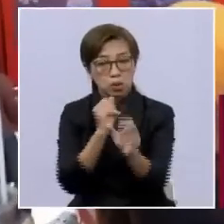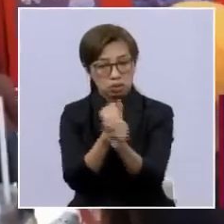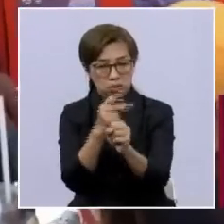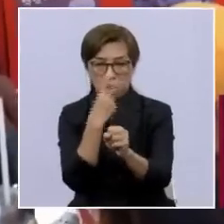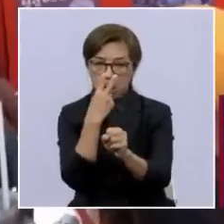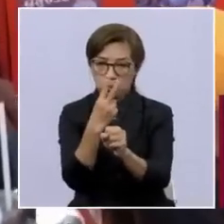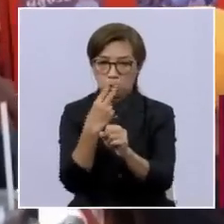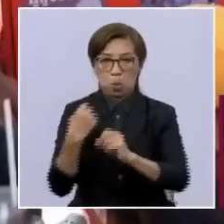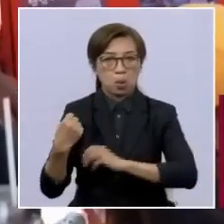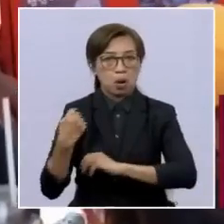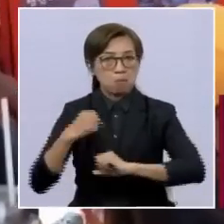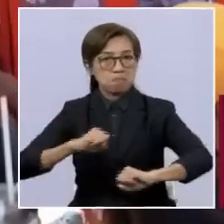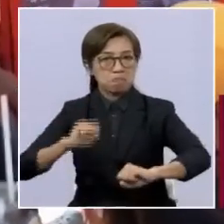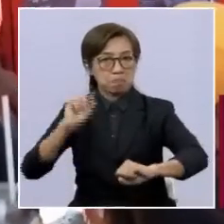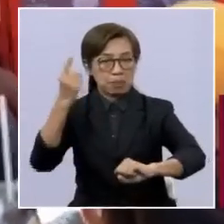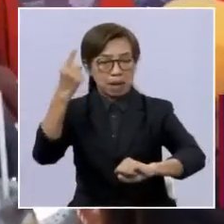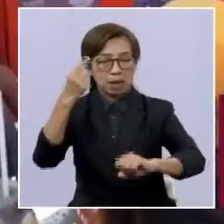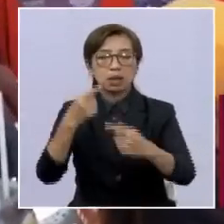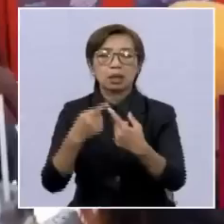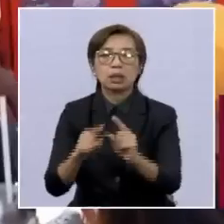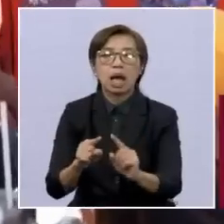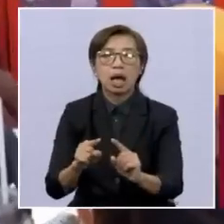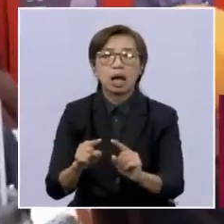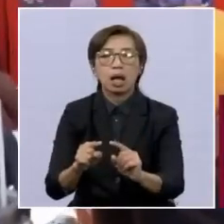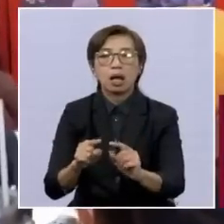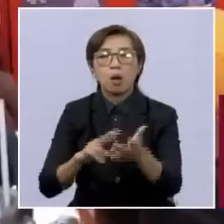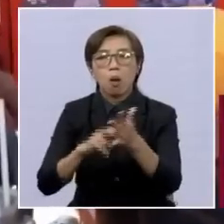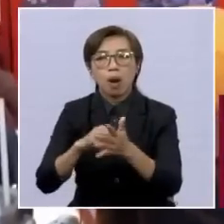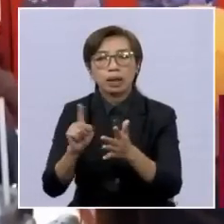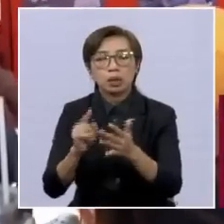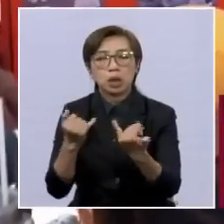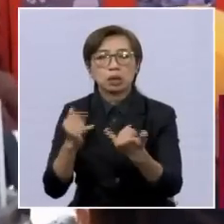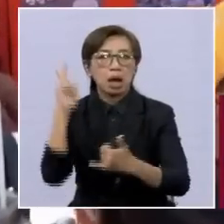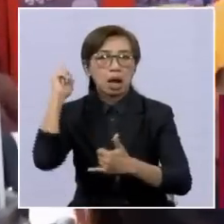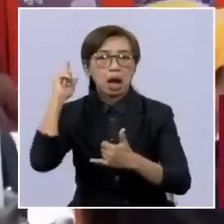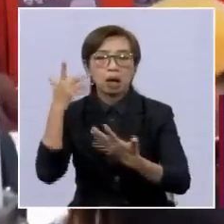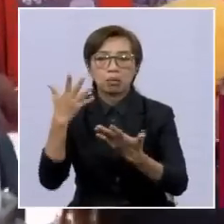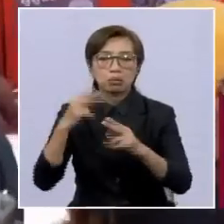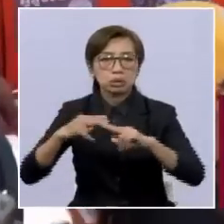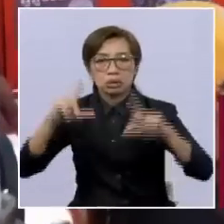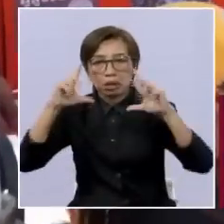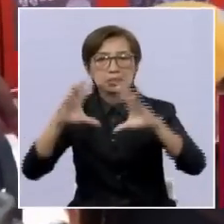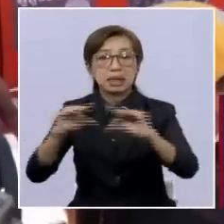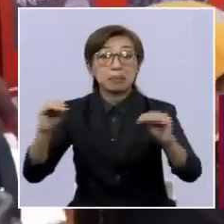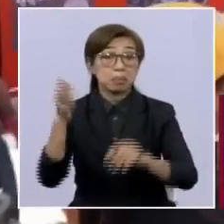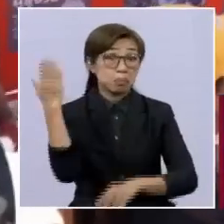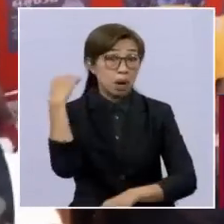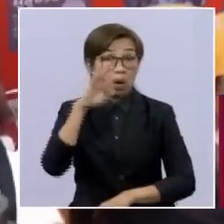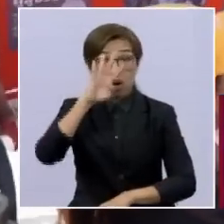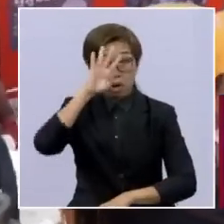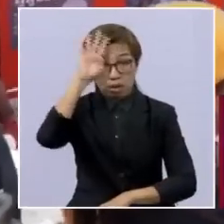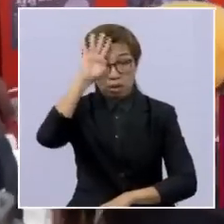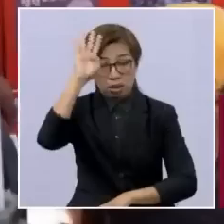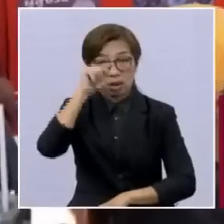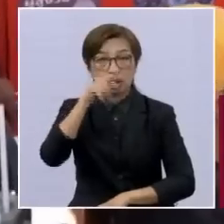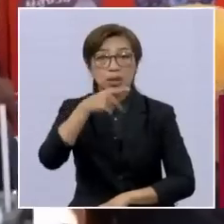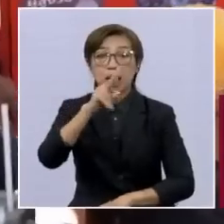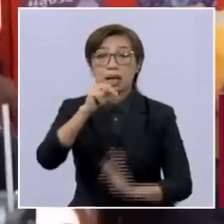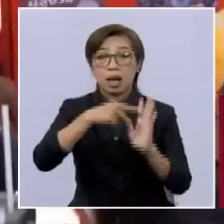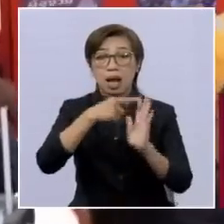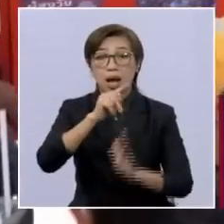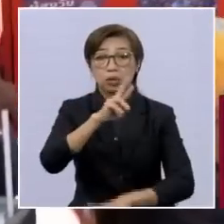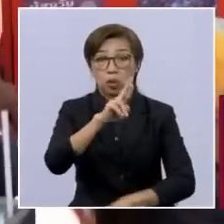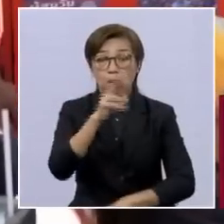ส่วนจุดอ่อนก็คือตอนนี้ไม่มีกระแสค่ะอย่างเช่นถ้าไปเทียบกับตอนกระแสของคุณธนาธรของพรรคอนาคตใหม่ในการเลือกตั้งเมื่อ